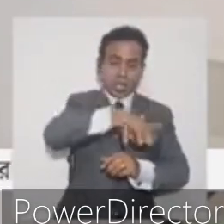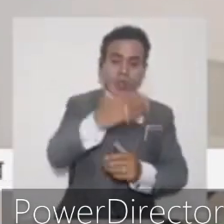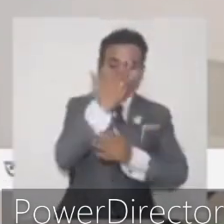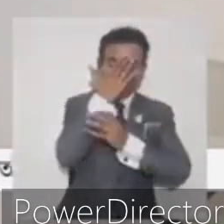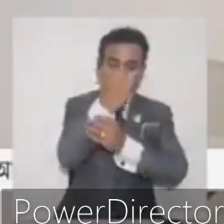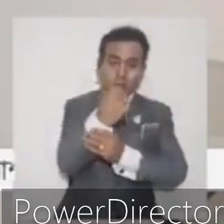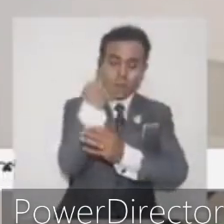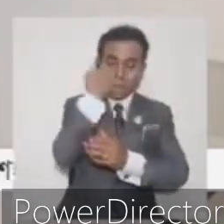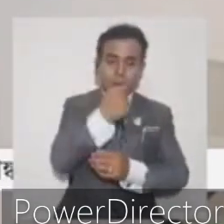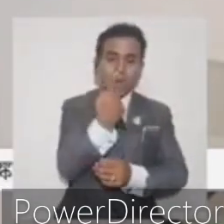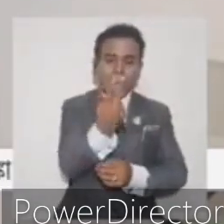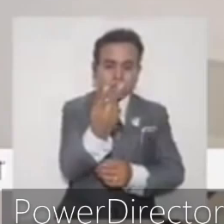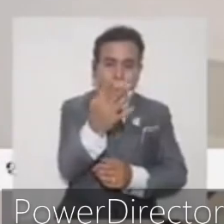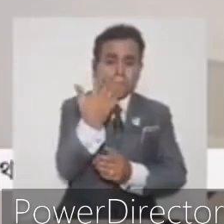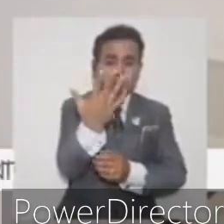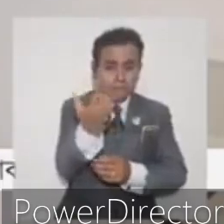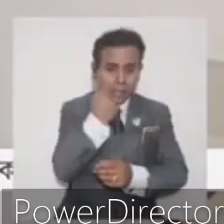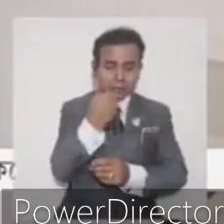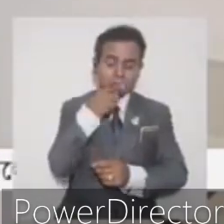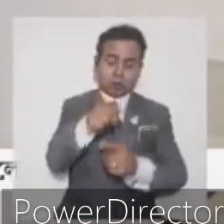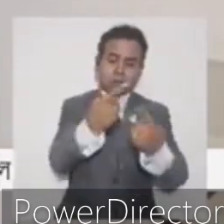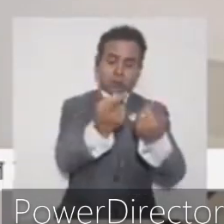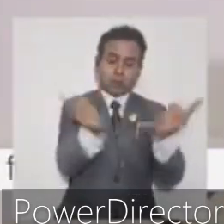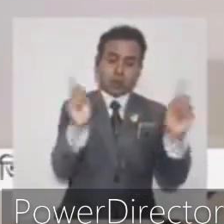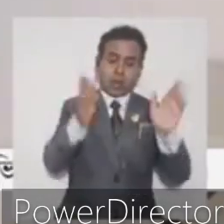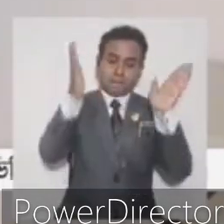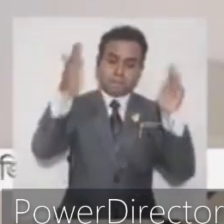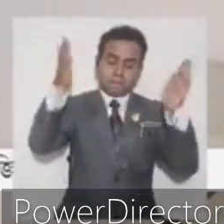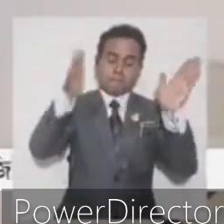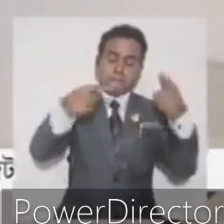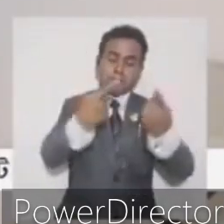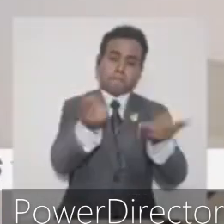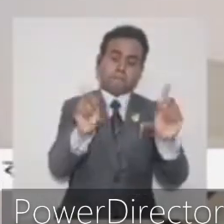করে, প্রয়োজন ছাড়া ঘোরাফেরা করে। আমরা